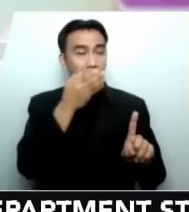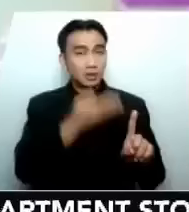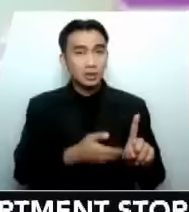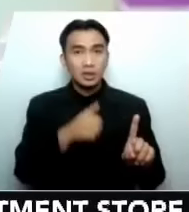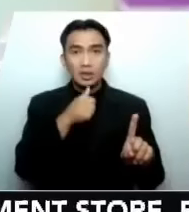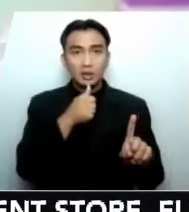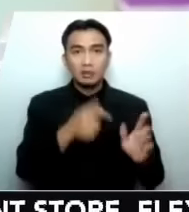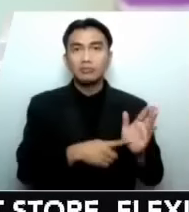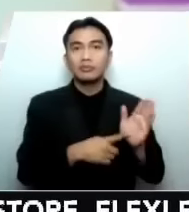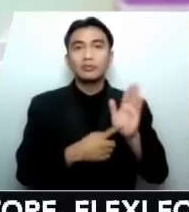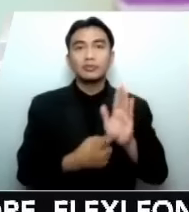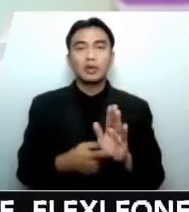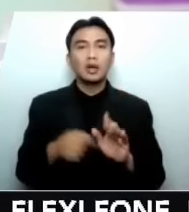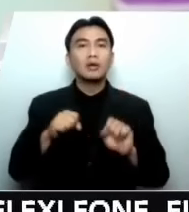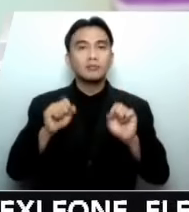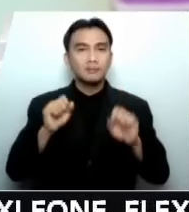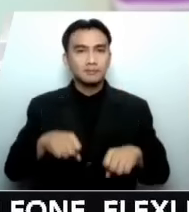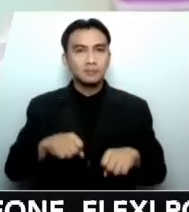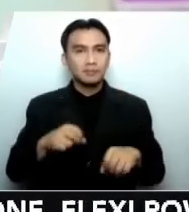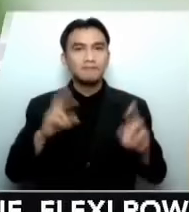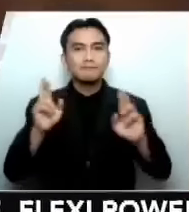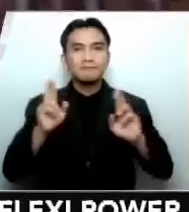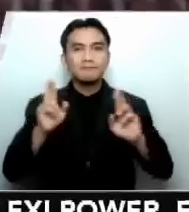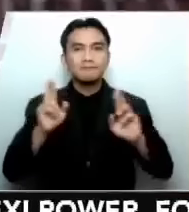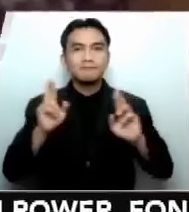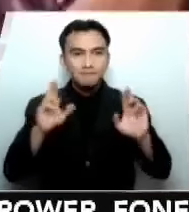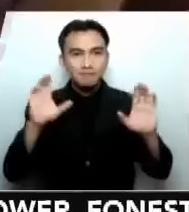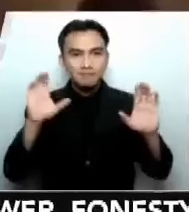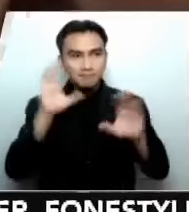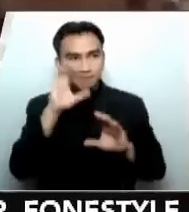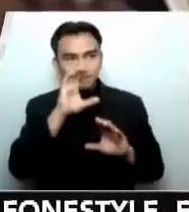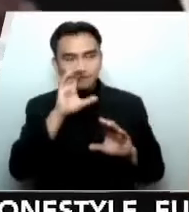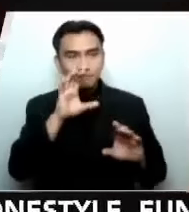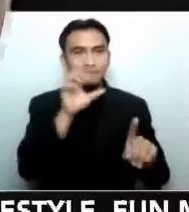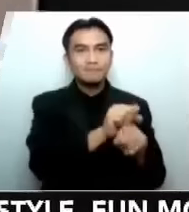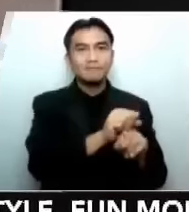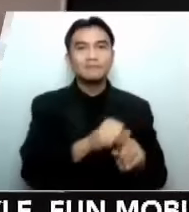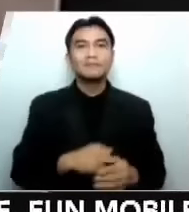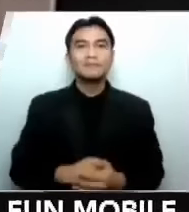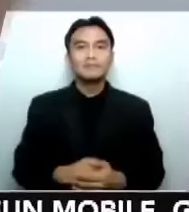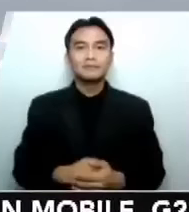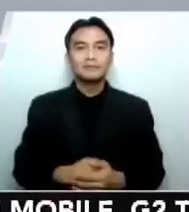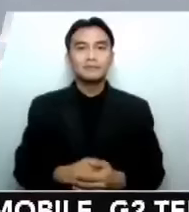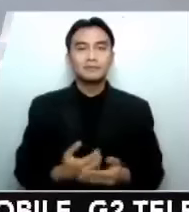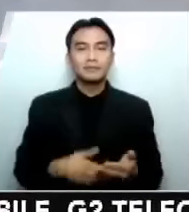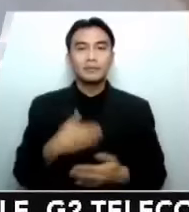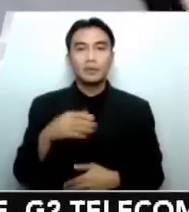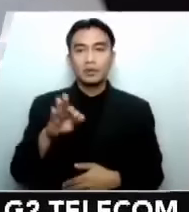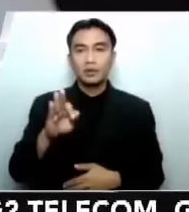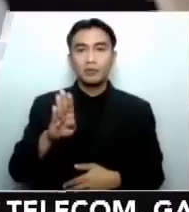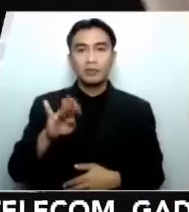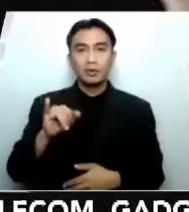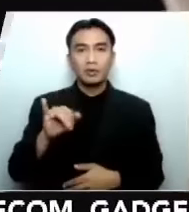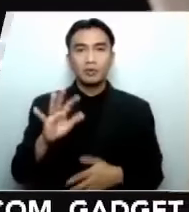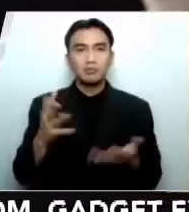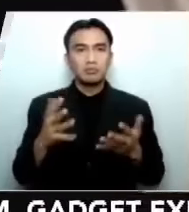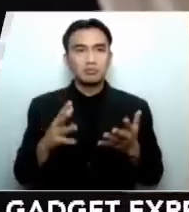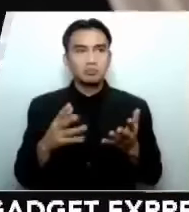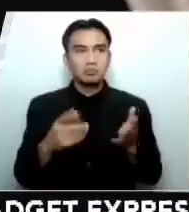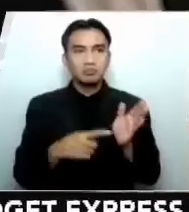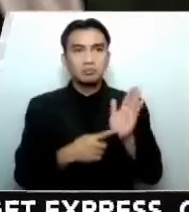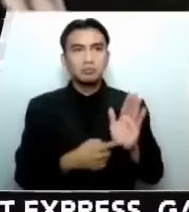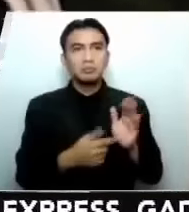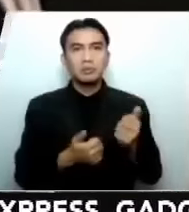will cite him in contempt and have him arrested. Pinabulaan na naman ng FBI na may reward para sa paghuli kay